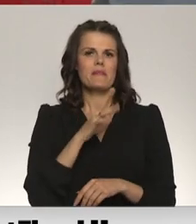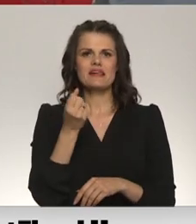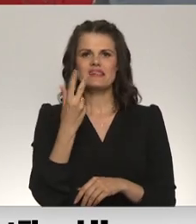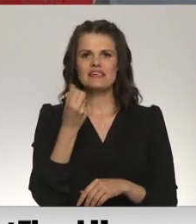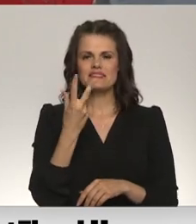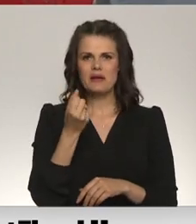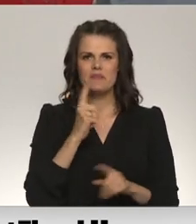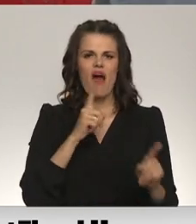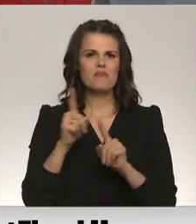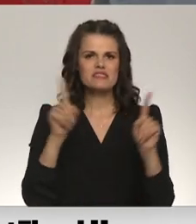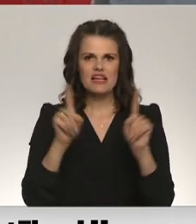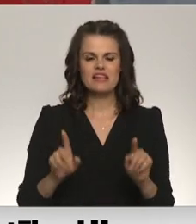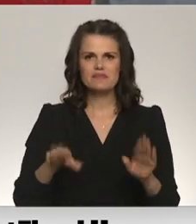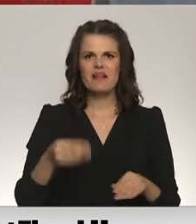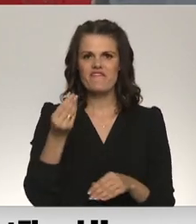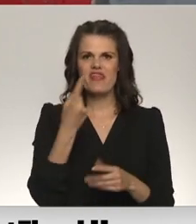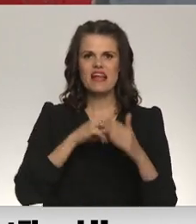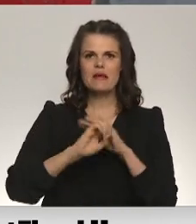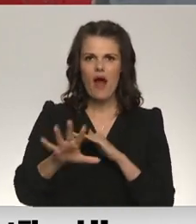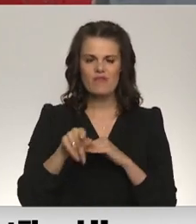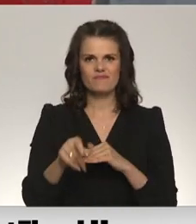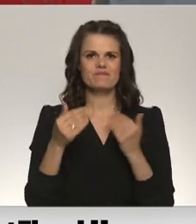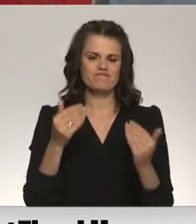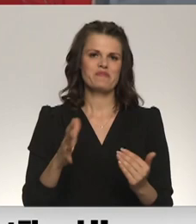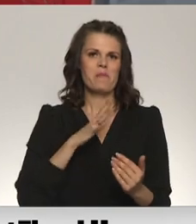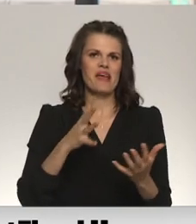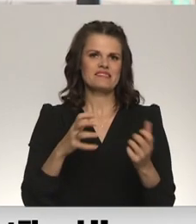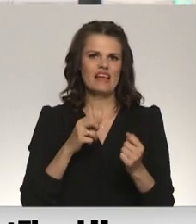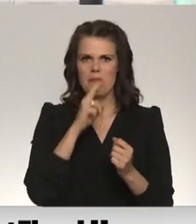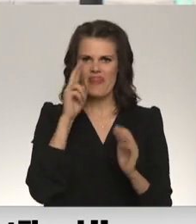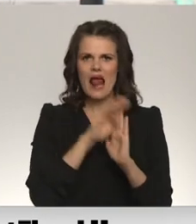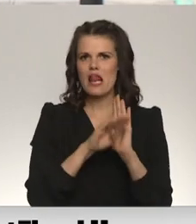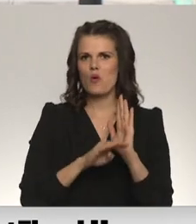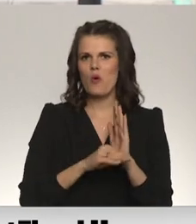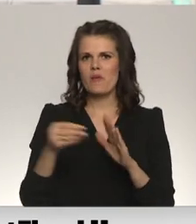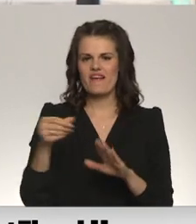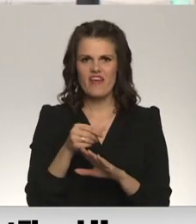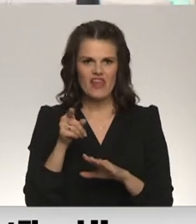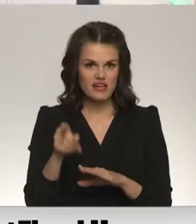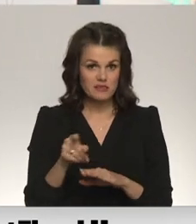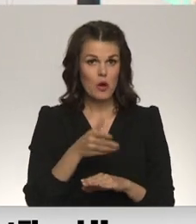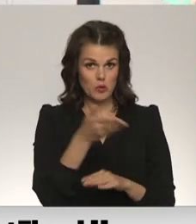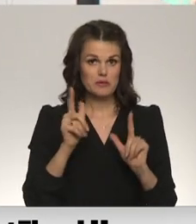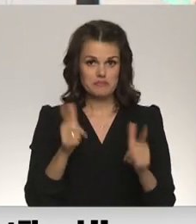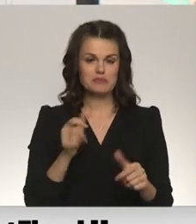finansējumu atmaksu, kas būtībā nozīmē nelikumīgu finansējumu. Jūs atbalstītu sadarbības pārtraukšanu?